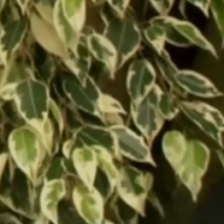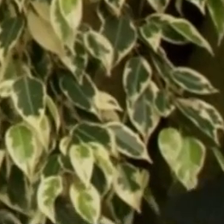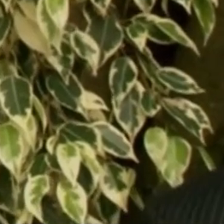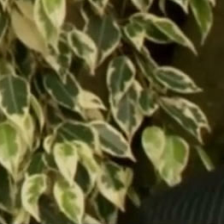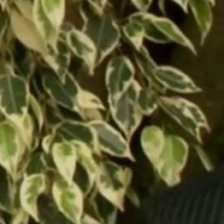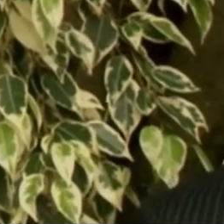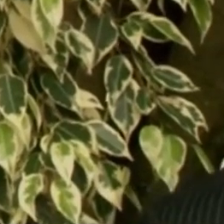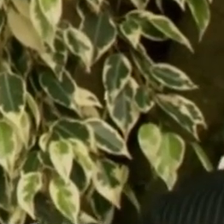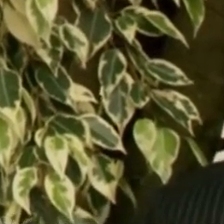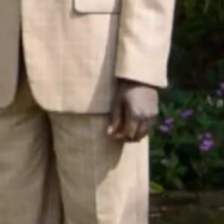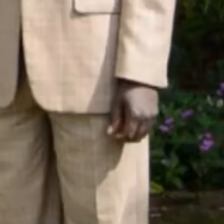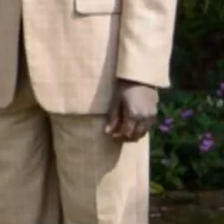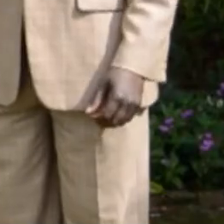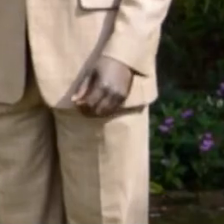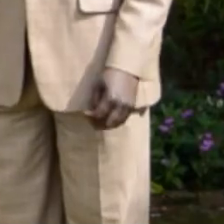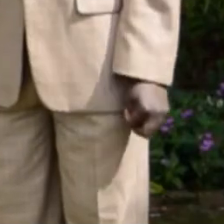anodaidzwa.